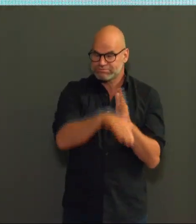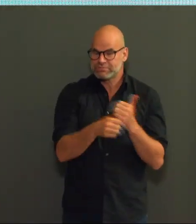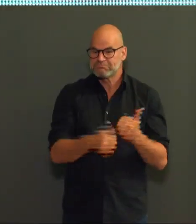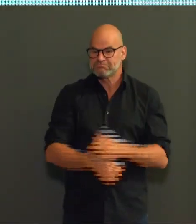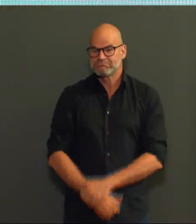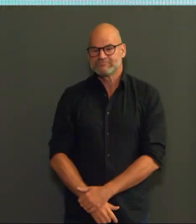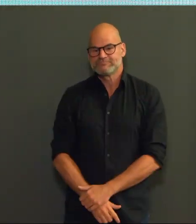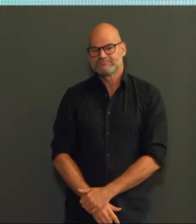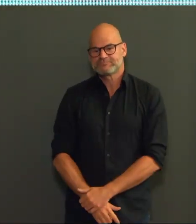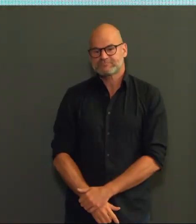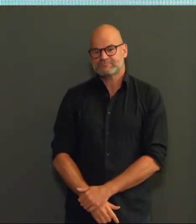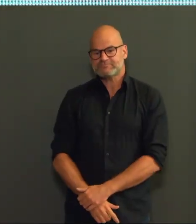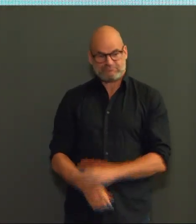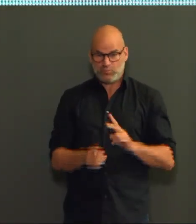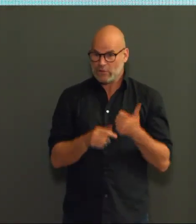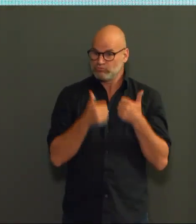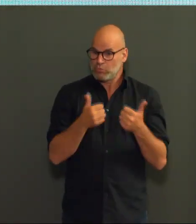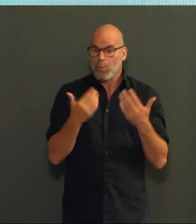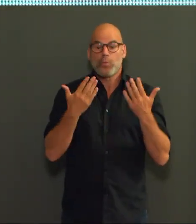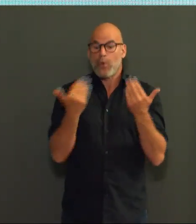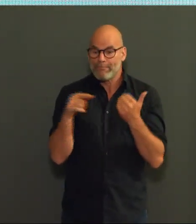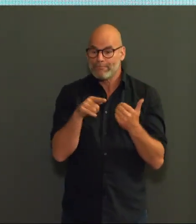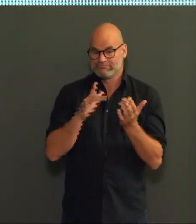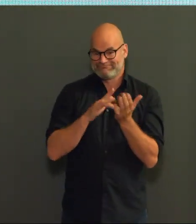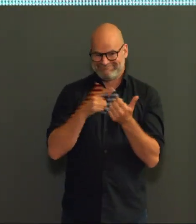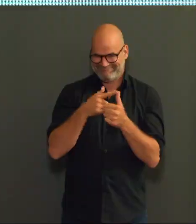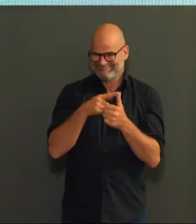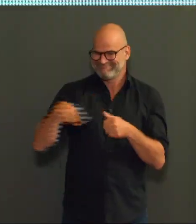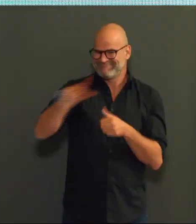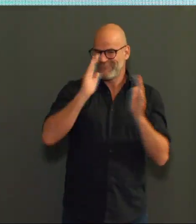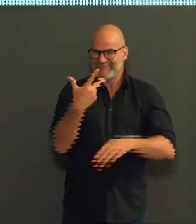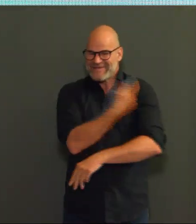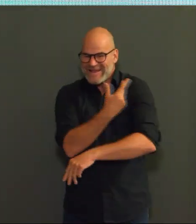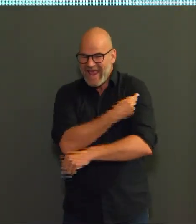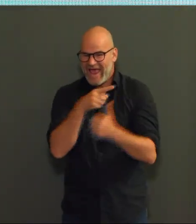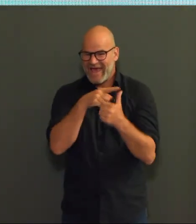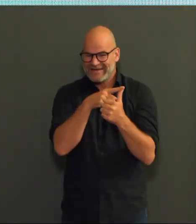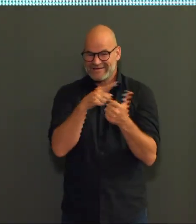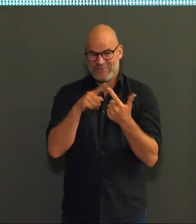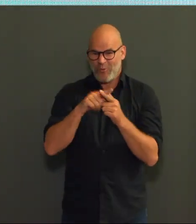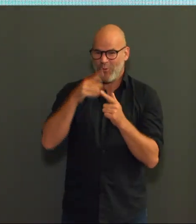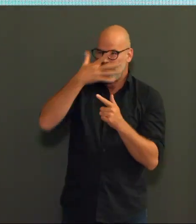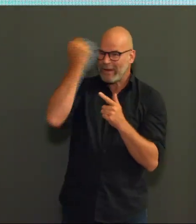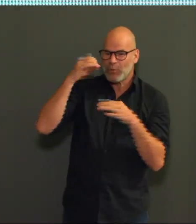aan de vaccinatie, het zomerse weer, maar ook nog steeds aan ons gedrag.